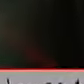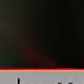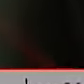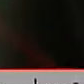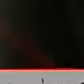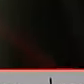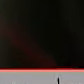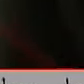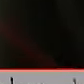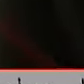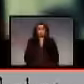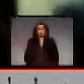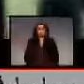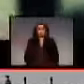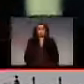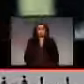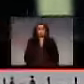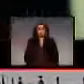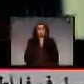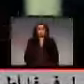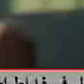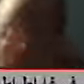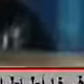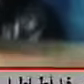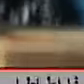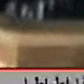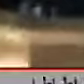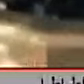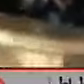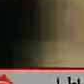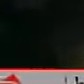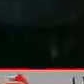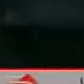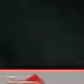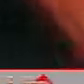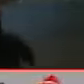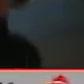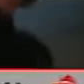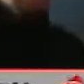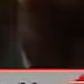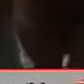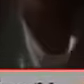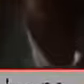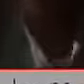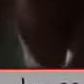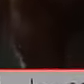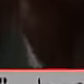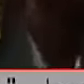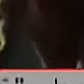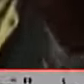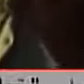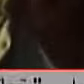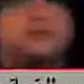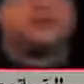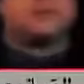الأزرق. نجح كريم عبد العزيز في تقديم أدوار الأكشن بطريقة مختلفة مزج بها بين الجد وخفة الظل